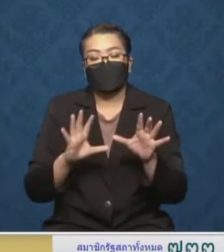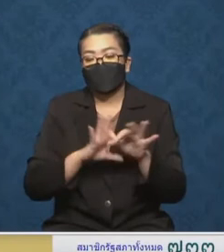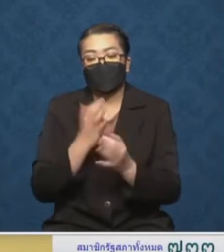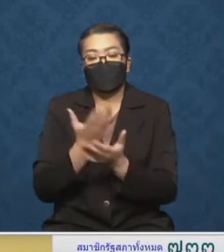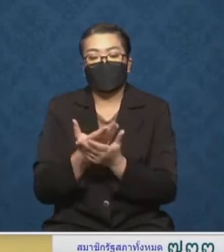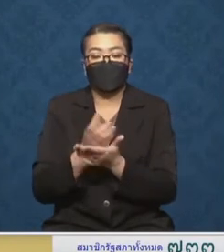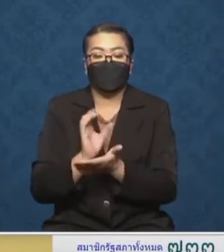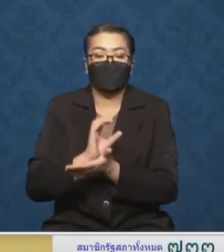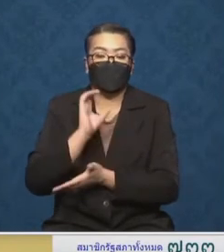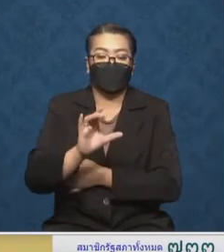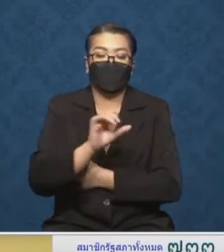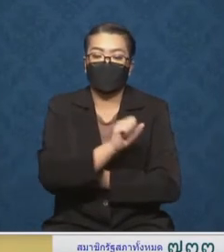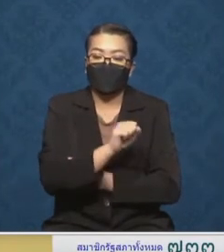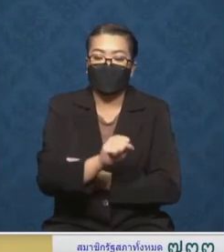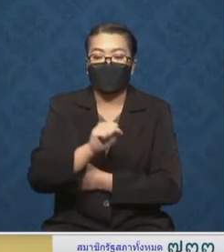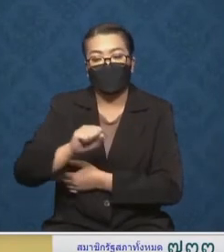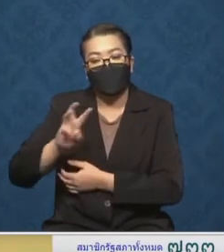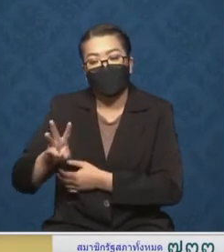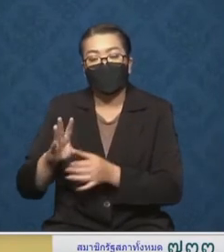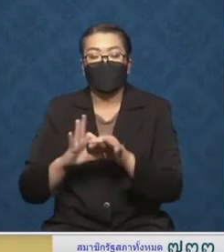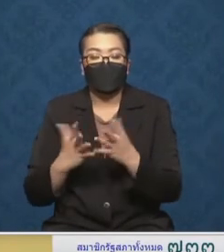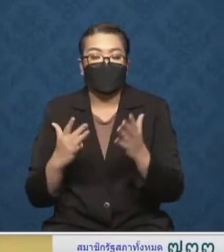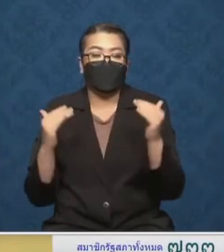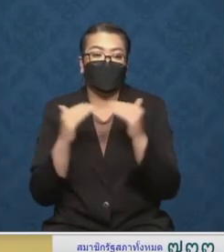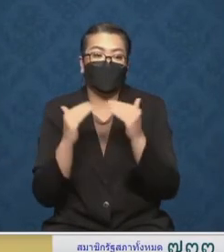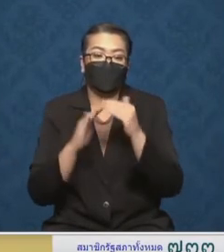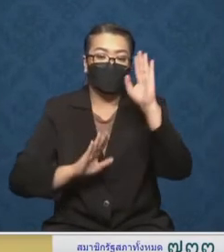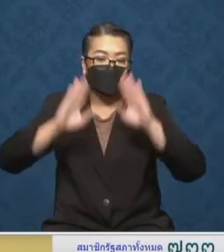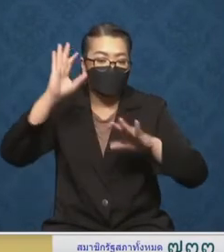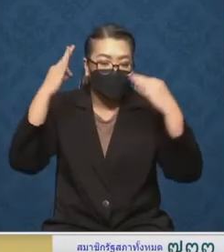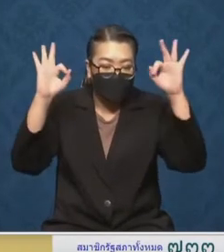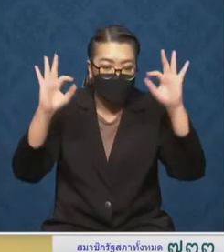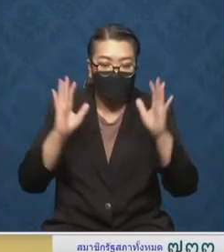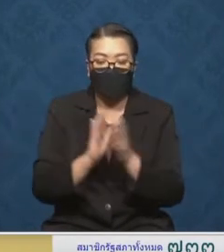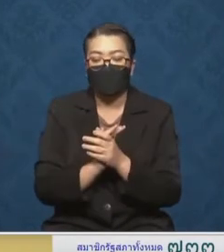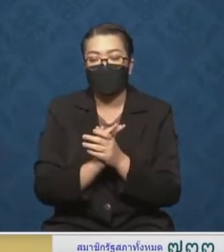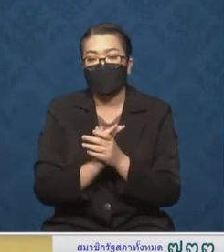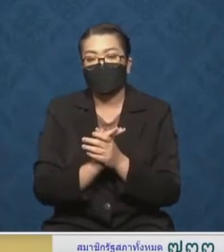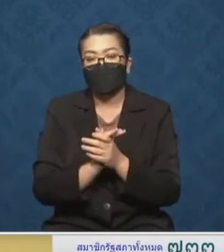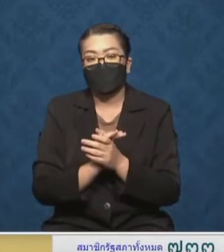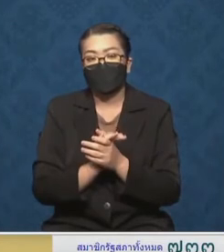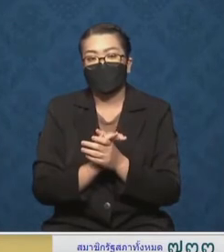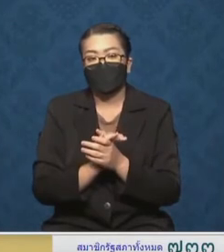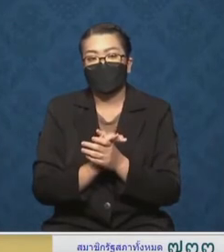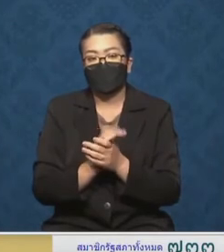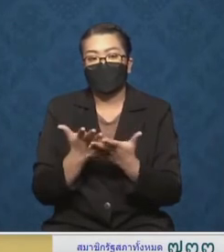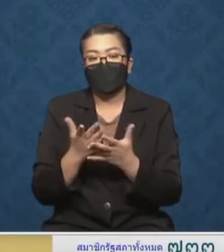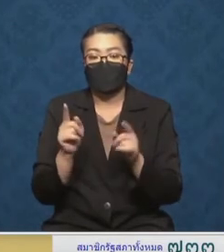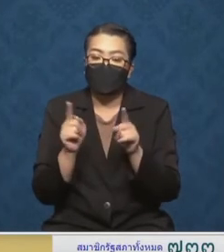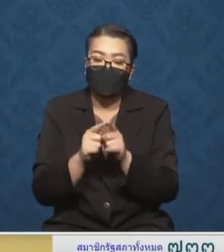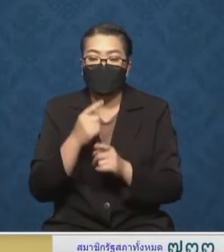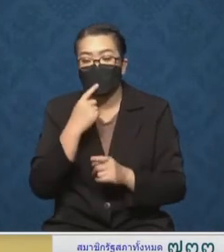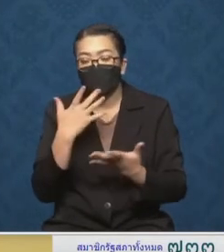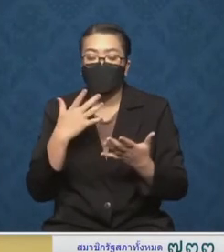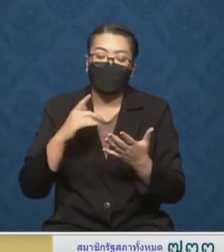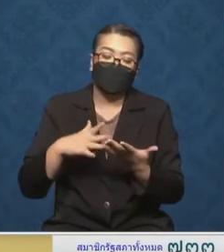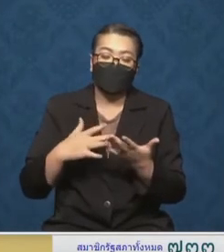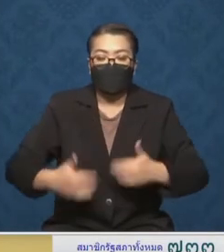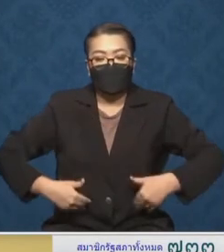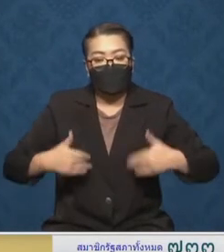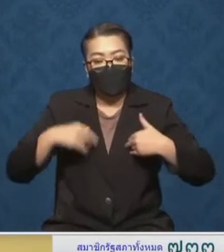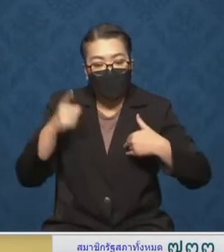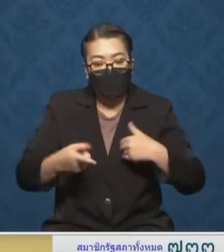จอสสสวครับไม่ใช่เรื่องสิทธิเสรีภาพที่เป็นเพียงแค่กระดาษเปื้อนหมึกที่เราพูดได้แต่เราปฏิบัติไม่